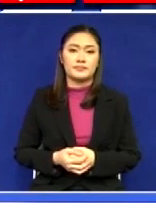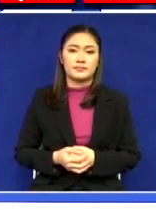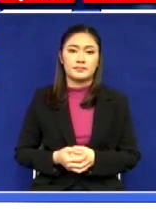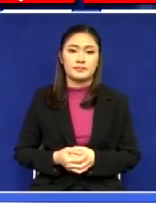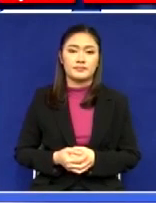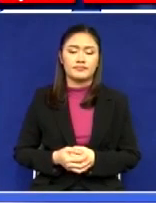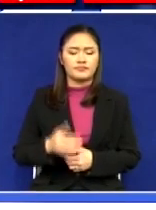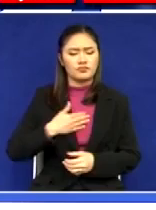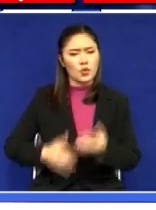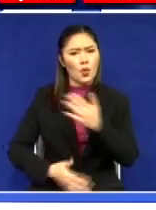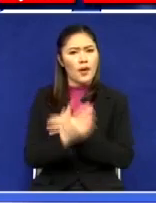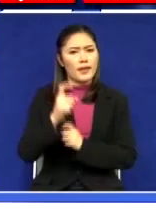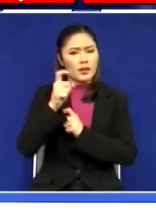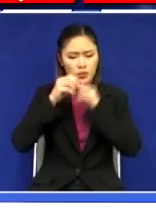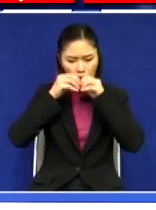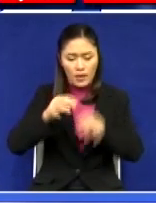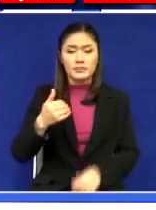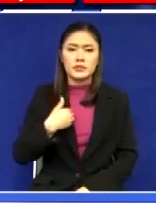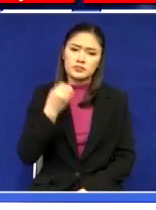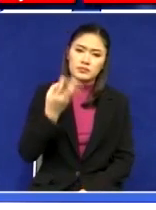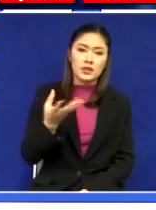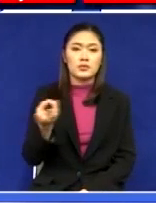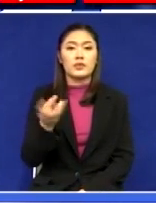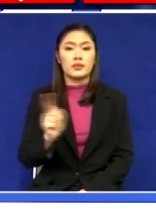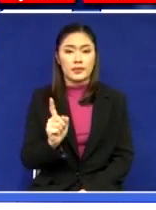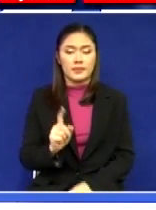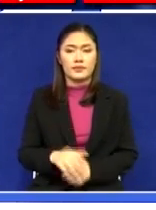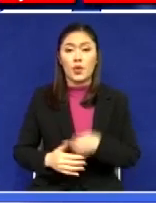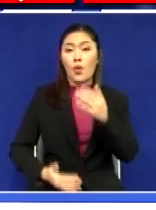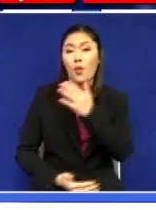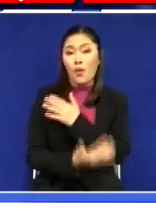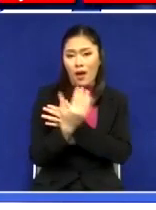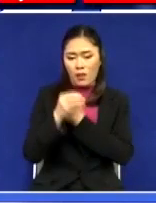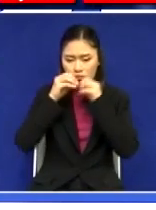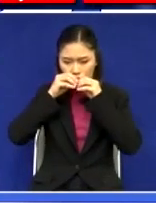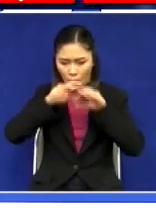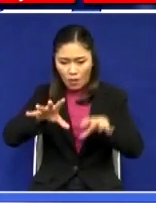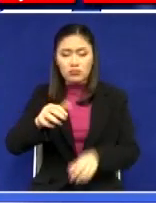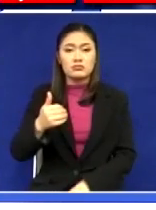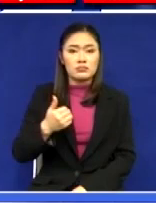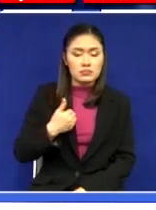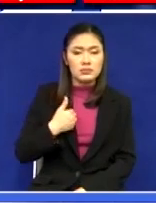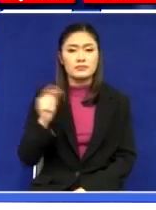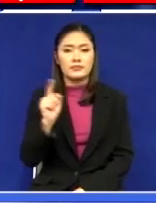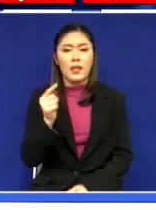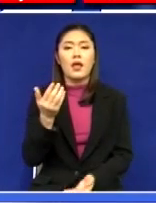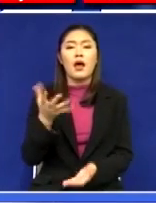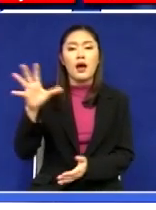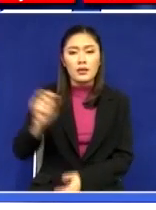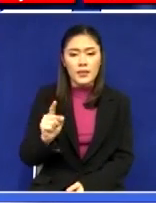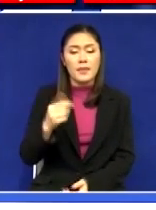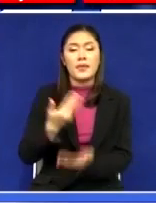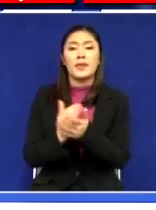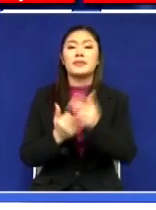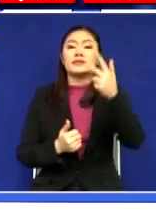ามันมีโอกาสที่จะเกิดการแพร่ระบาดมากน้อยแค่ไหนซึ่งไอ้โอกาสที่จะเกิดการแพร่ระบาดมากน้อยแค่ไหนเนี่ยขึ้นอยู่กับปัจจัย3อย่